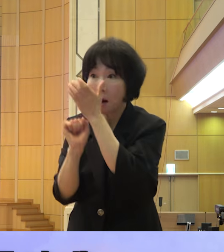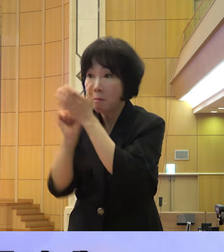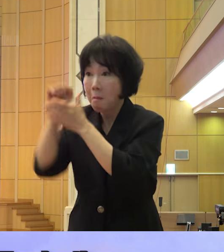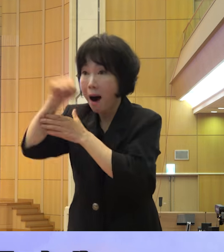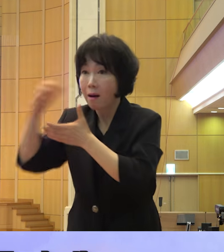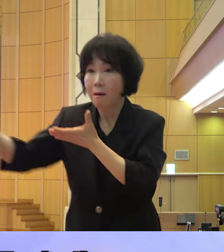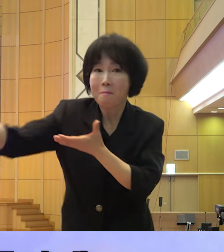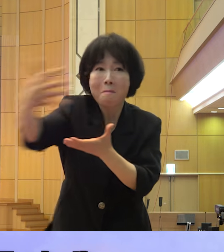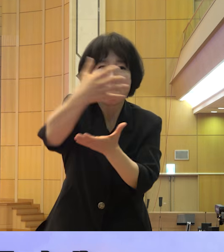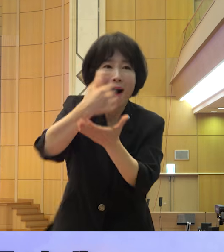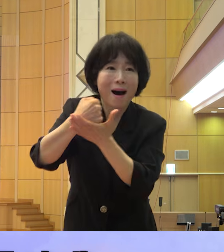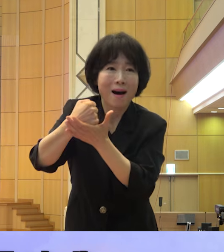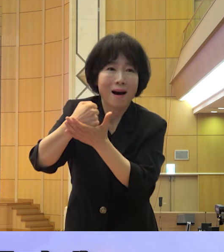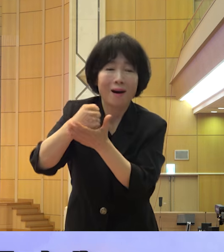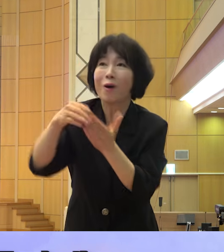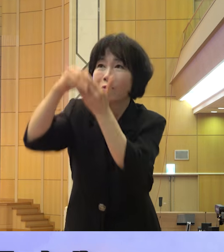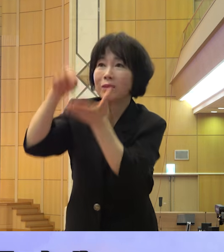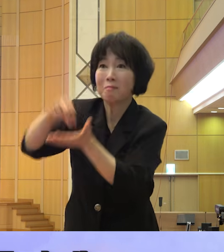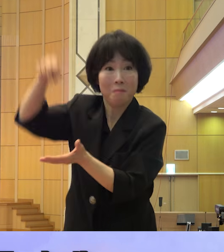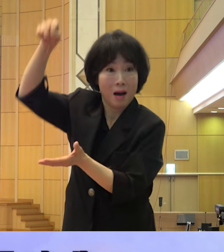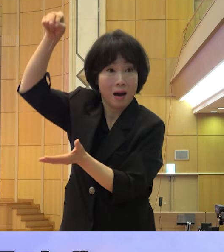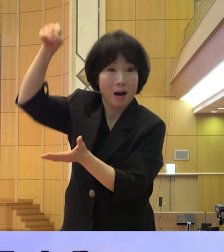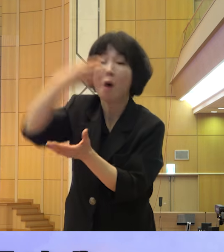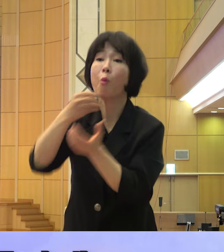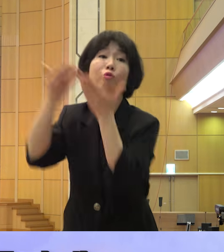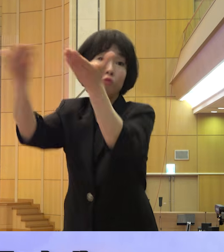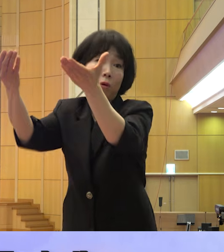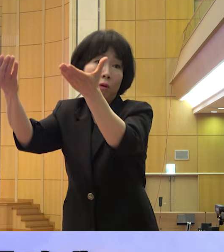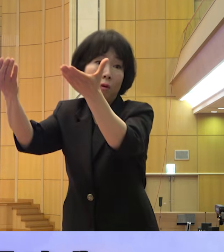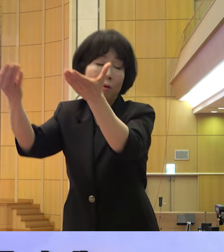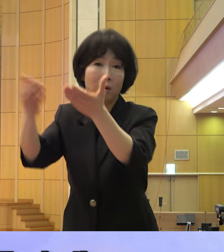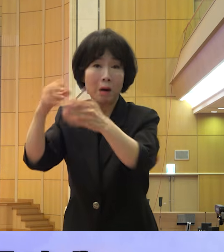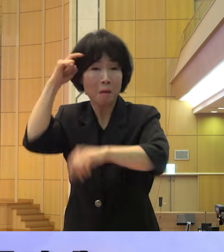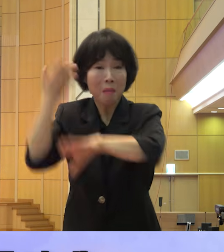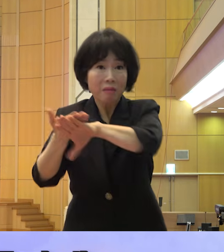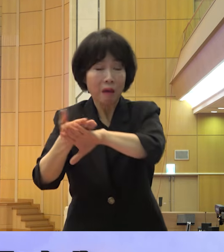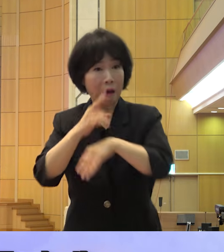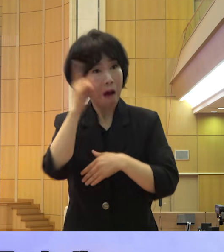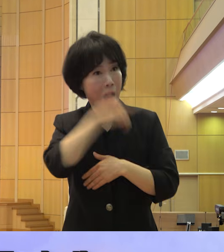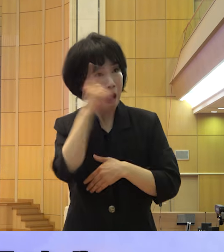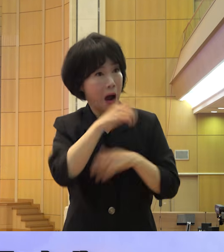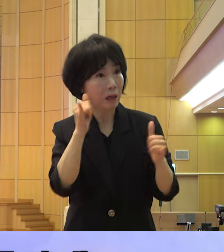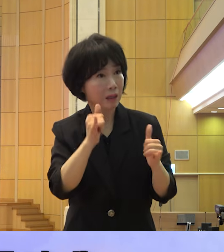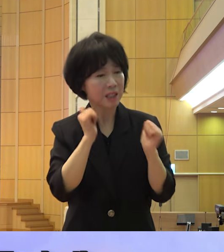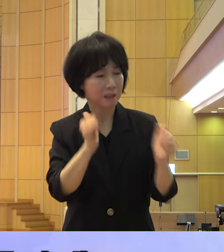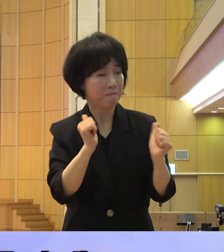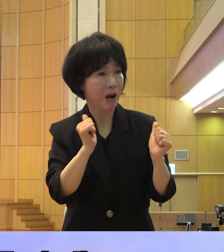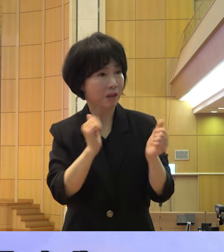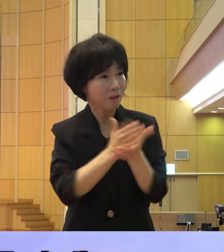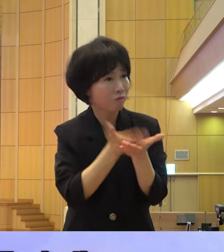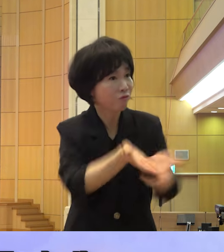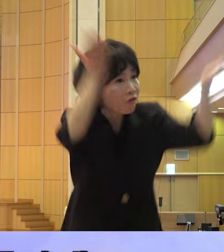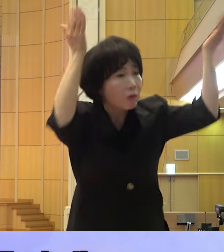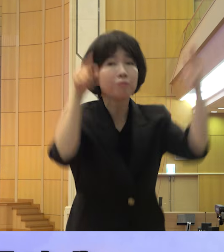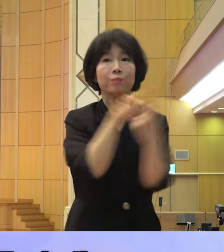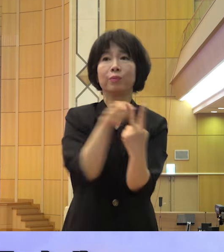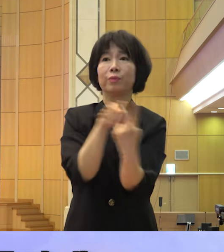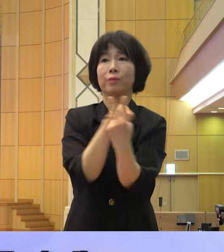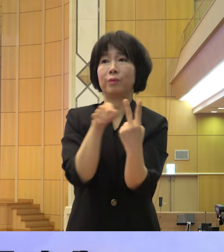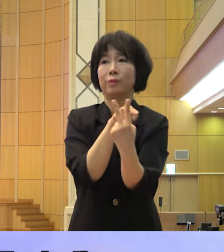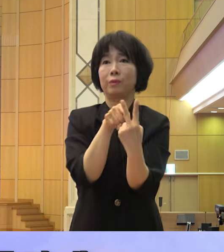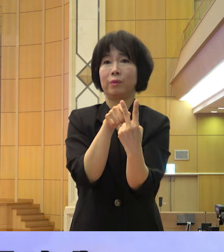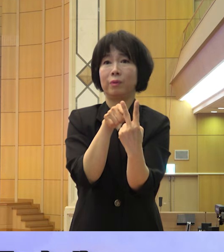태우듯이 의인은 하나님이 복 주시고 악인들은 심판한다는 것입니다. 이걸 지금 우리에게 말해주고